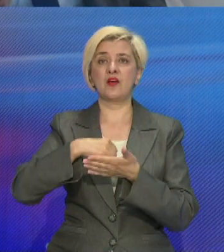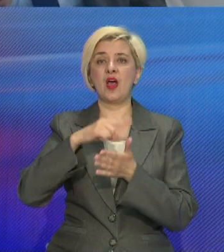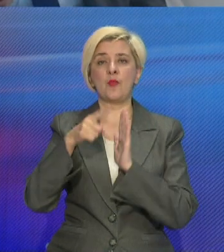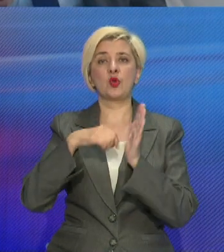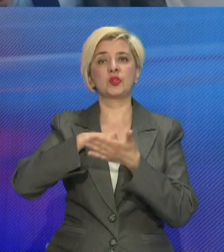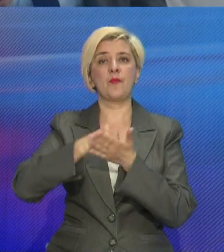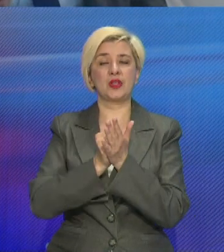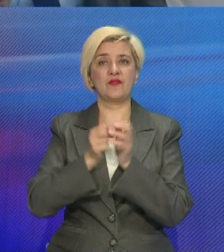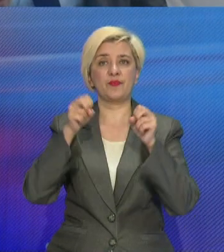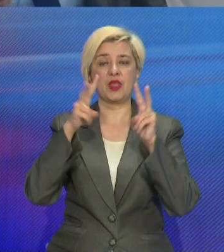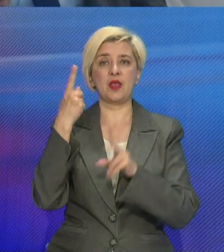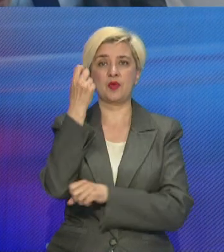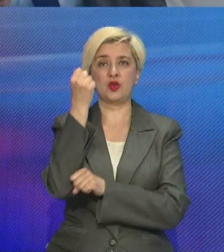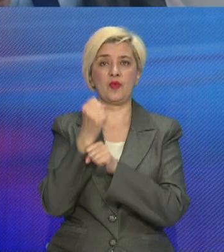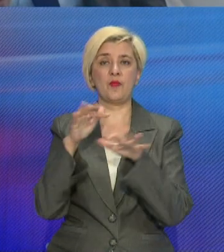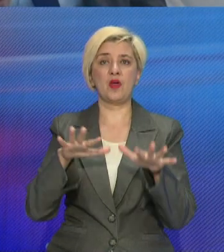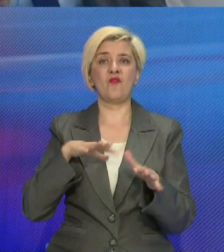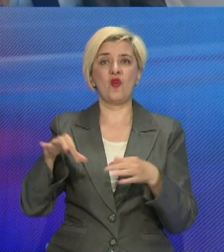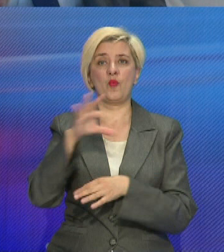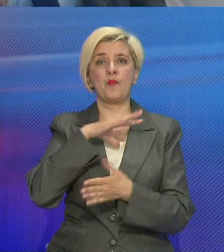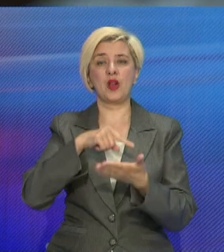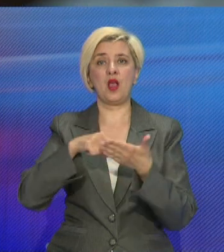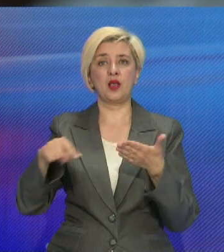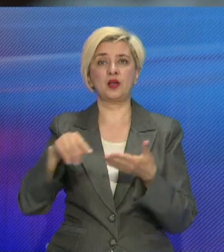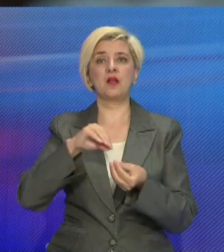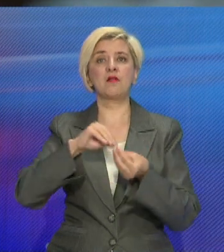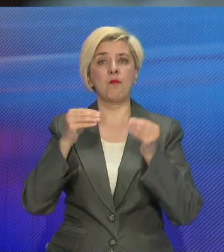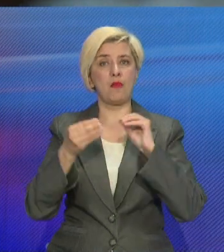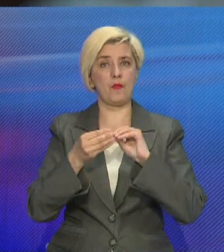працоўным месцы ў вобласці было акрэслена як праблемнае.